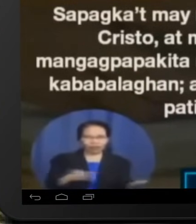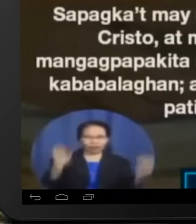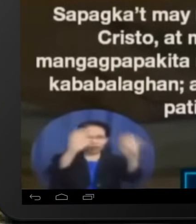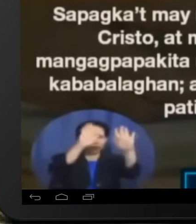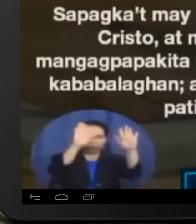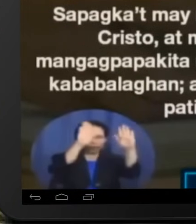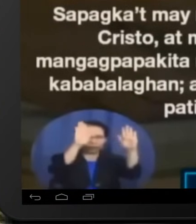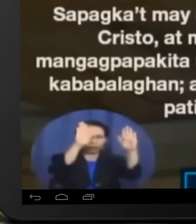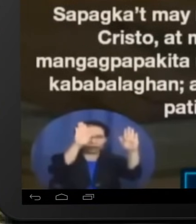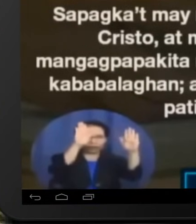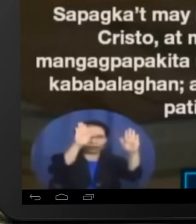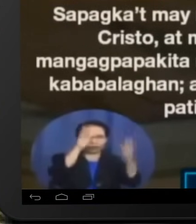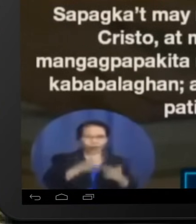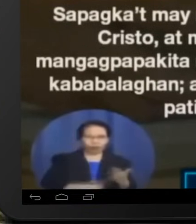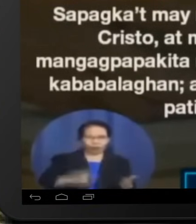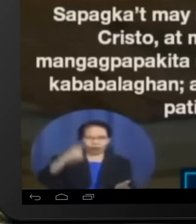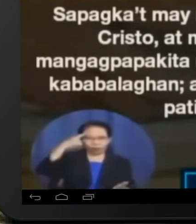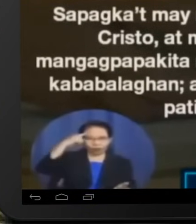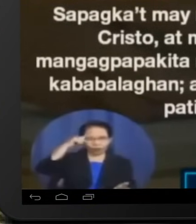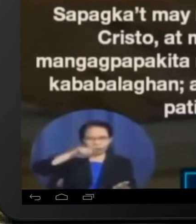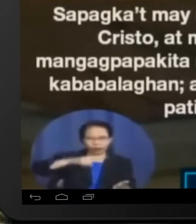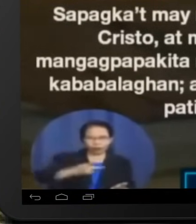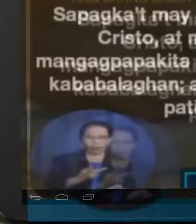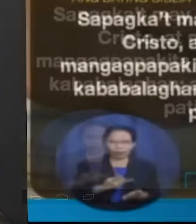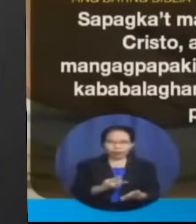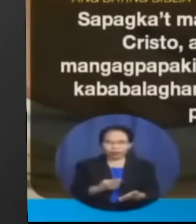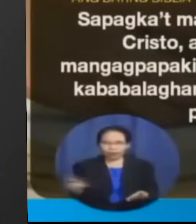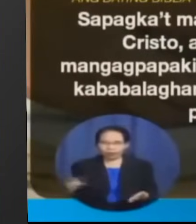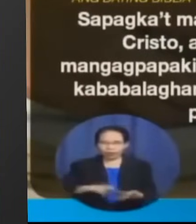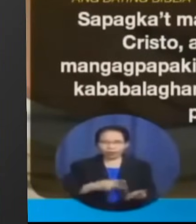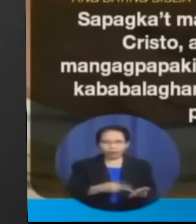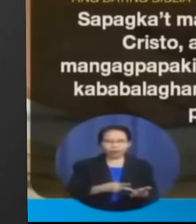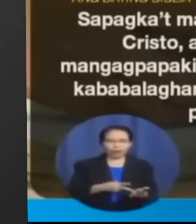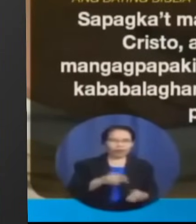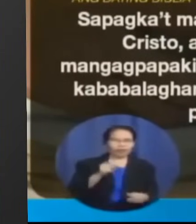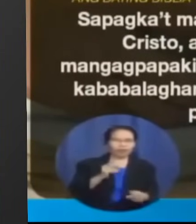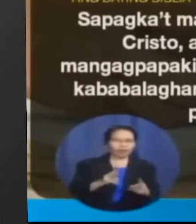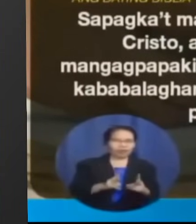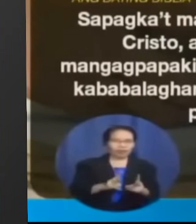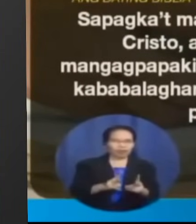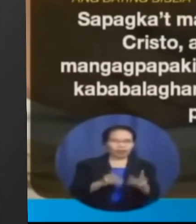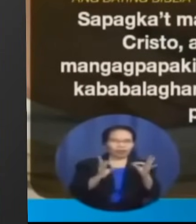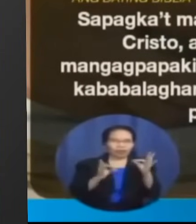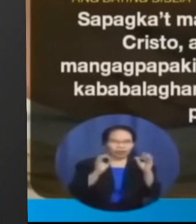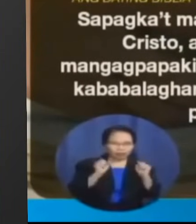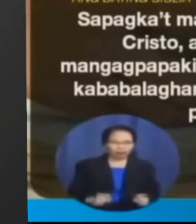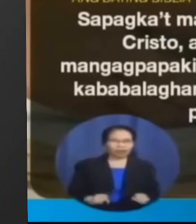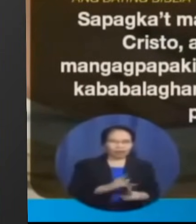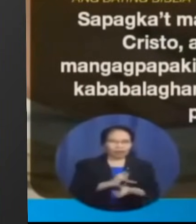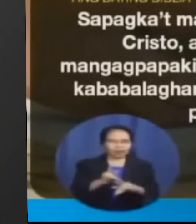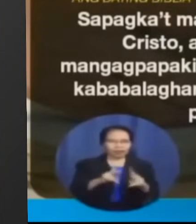kababalaghan. Anong layunin? Ano pat ililigaw kung maaari pati ang mga